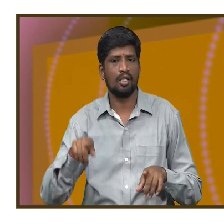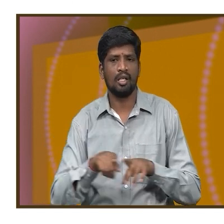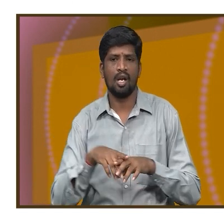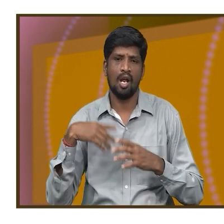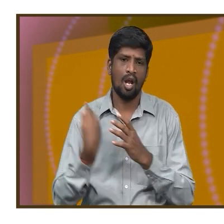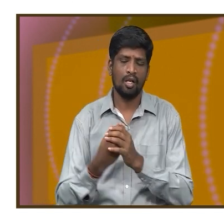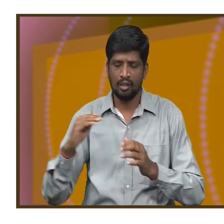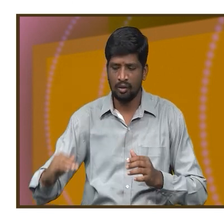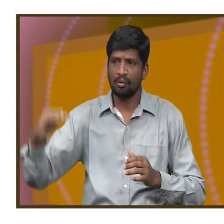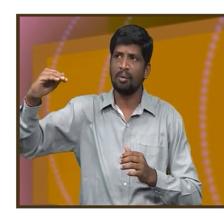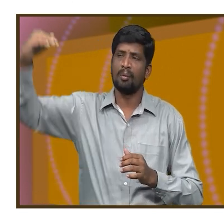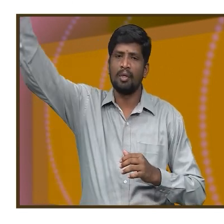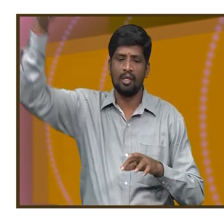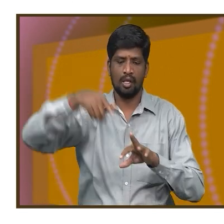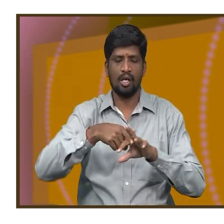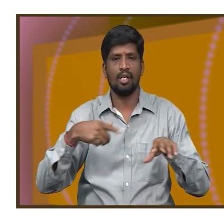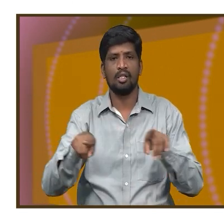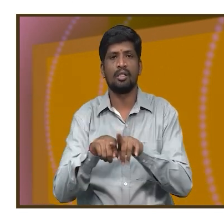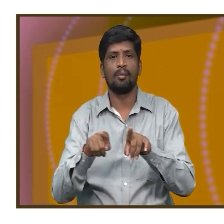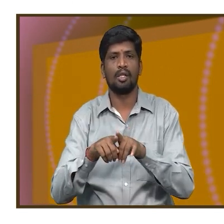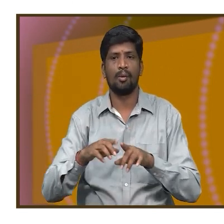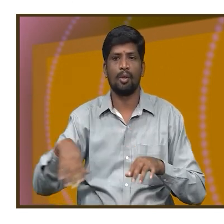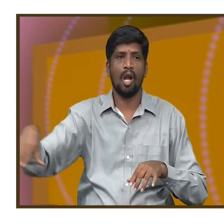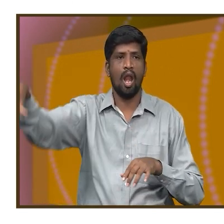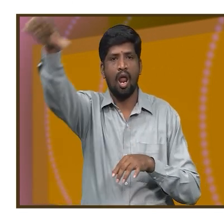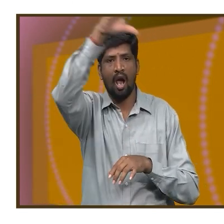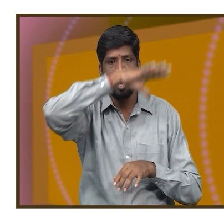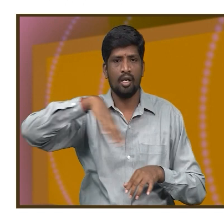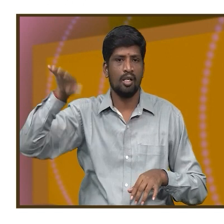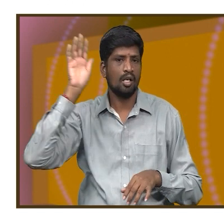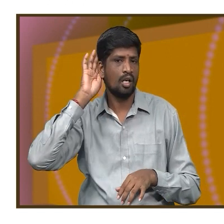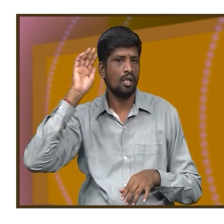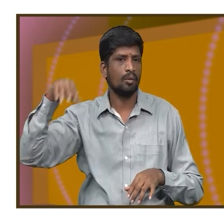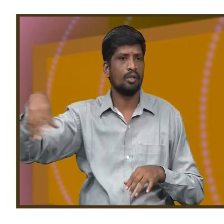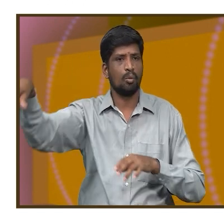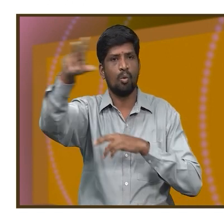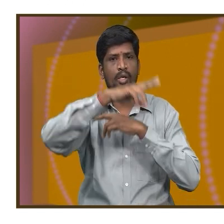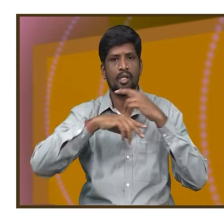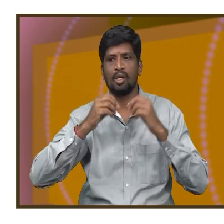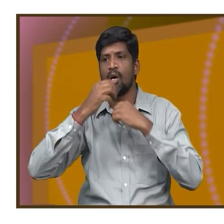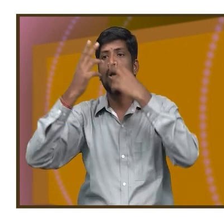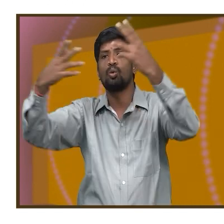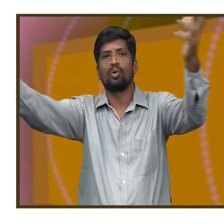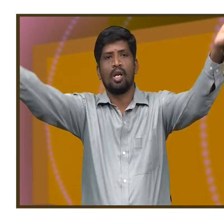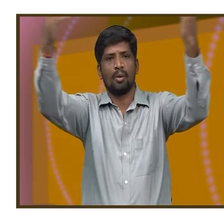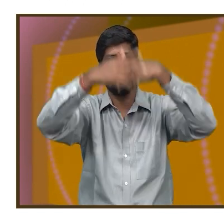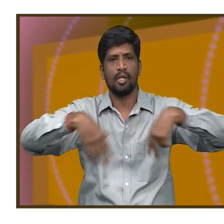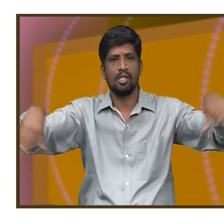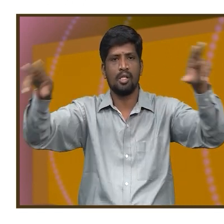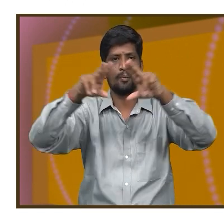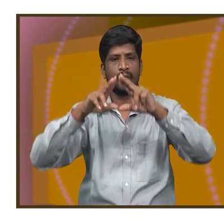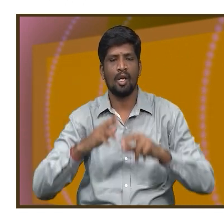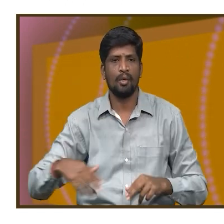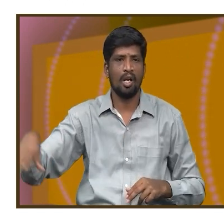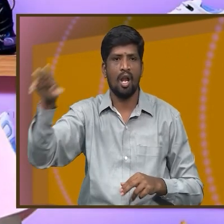ஒரு விஷயம், ஒரு செய்தி அந்த நகரத்தில் இருக்கக்கூடிய எல்லா மக்களுக்கும் பரவுகிறது. ஸோ நகரினுடைய நகரின்